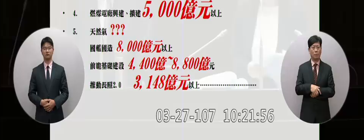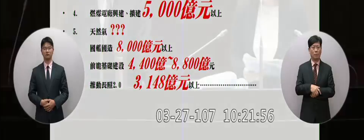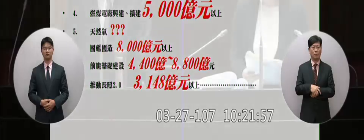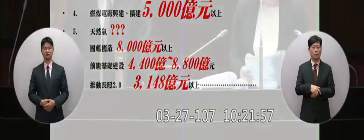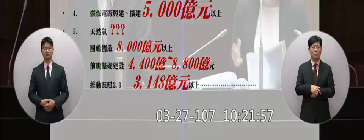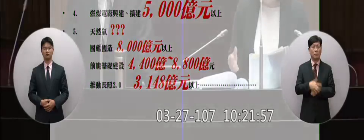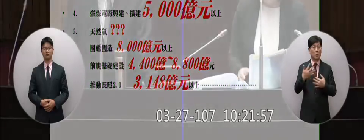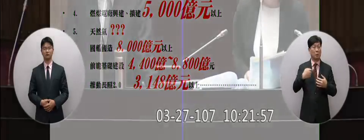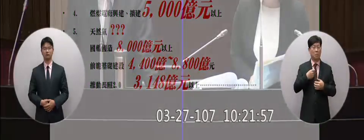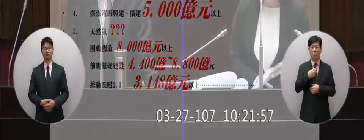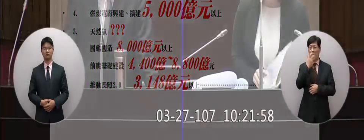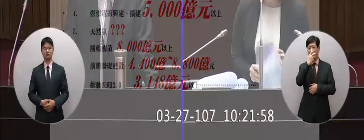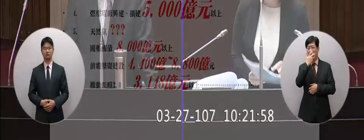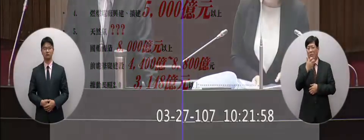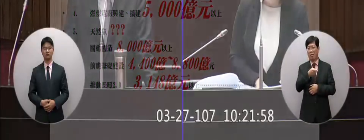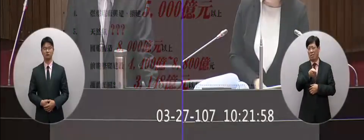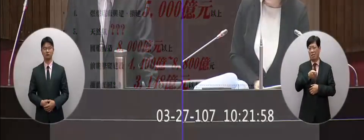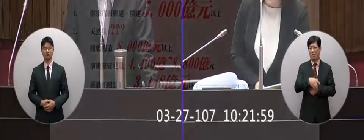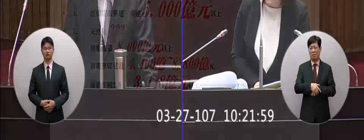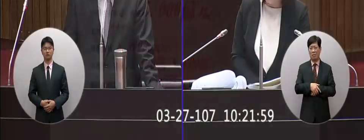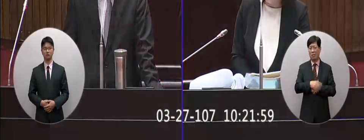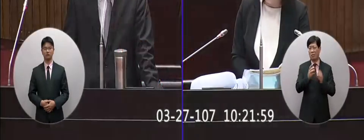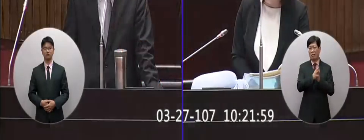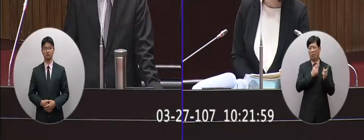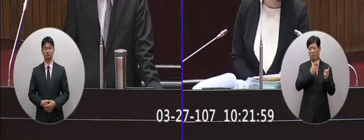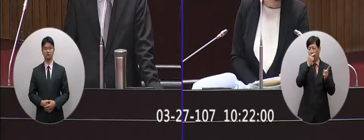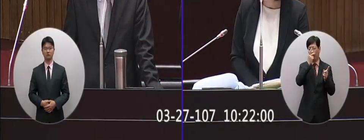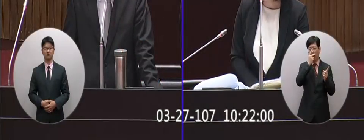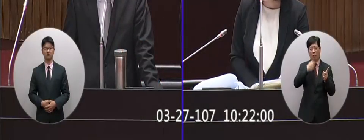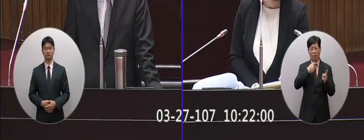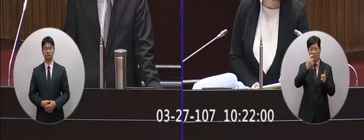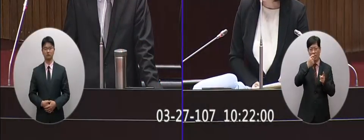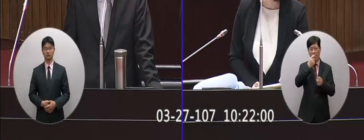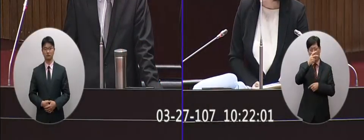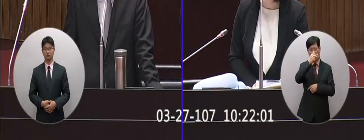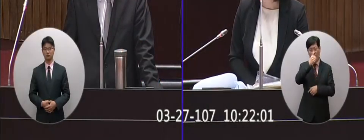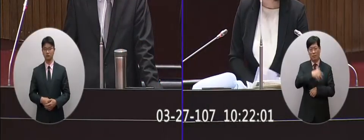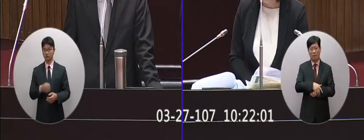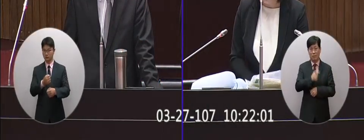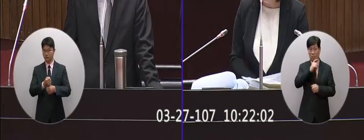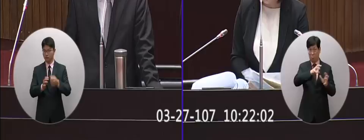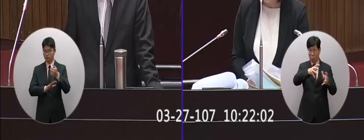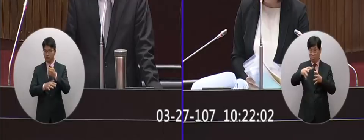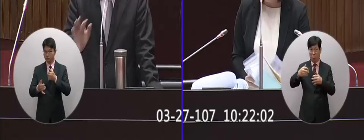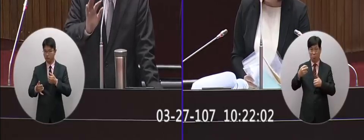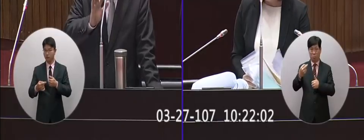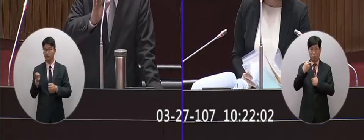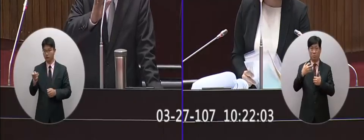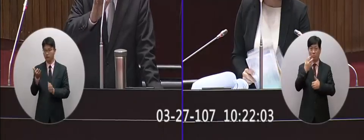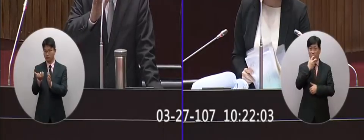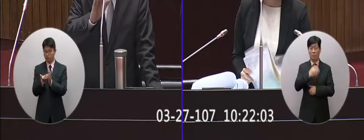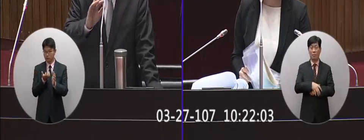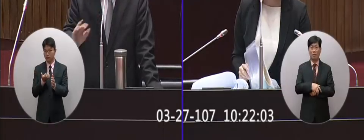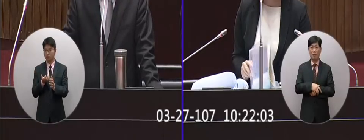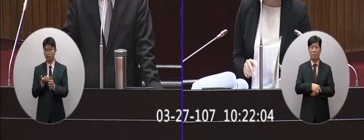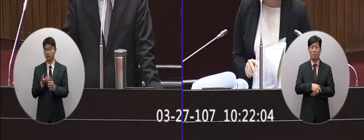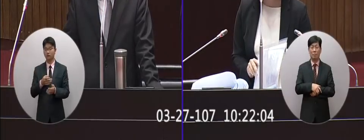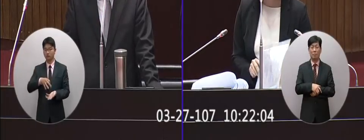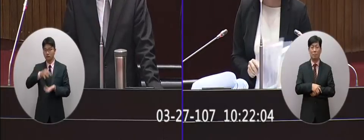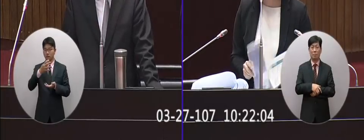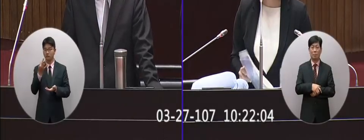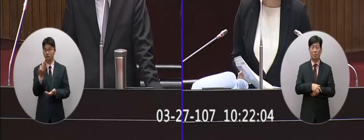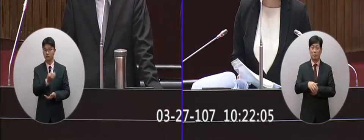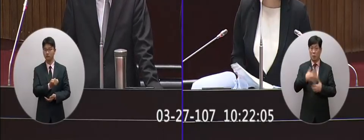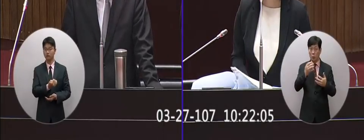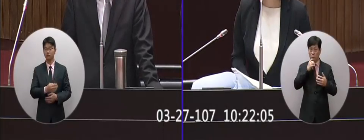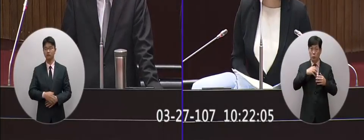多很多人在笑我们啊，什么都是当人家的白老鼠，这是国际哦，国际哦。 你刚刚有几点 现在大家一直